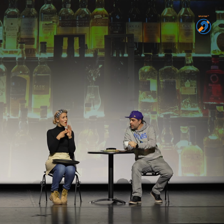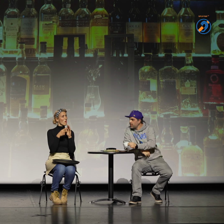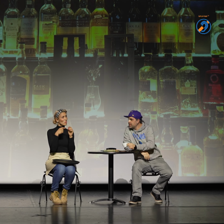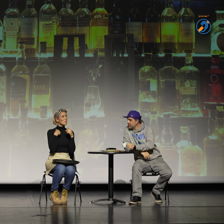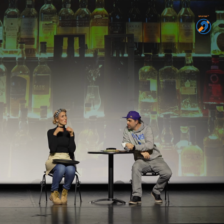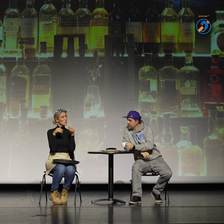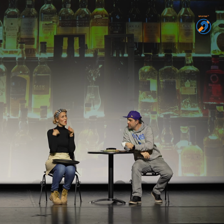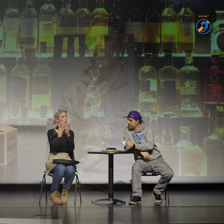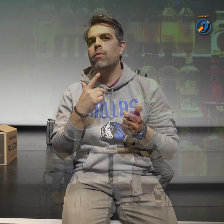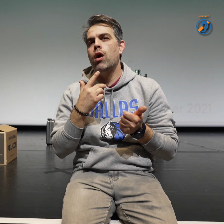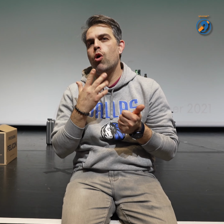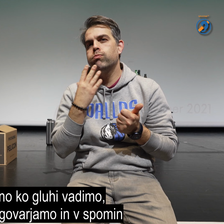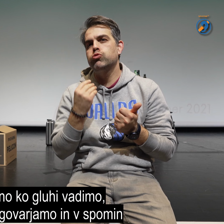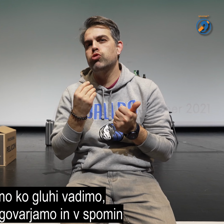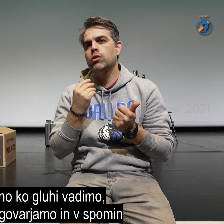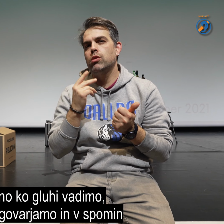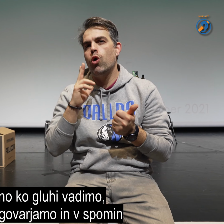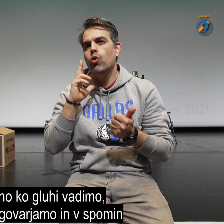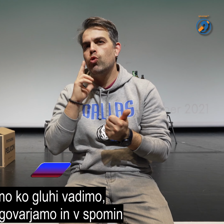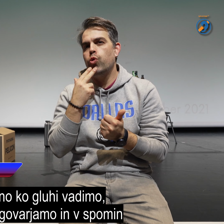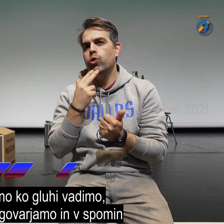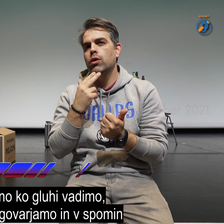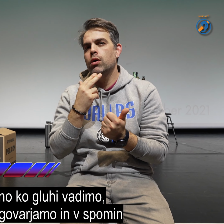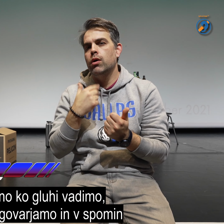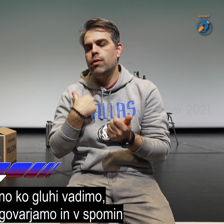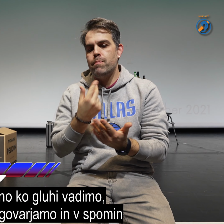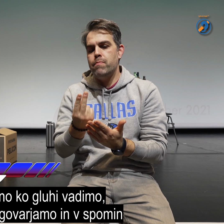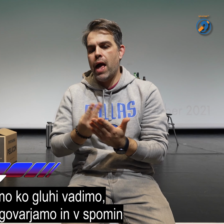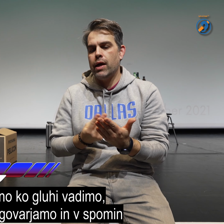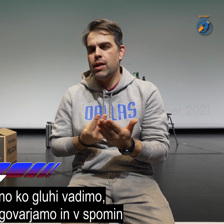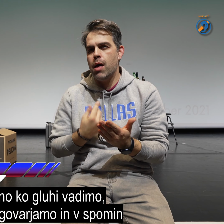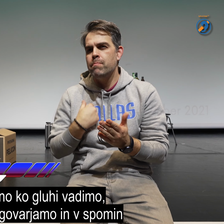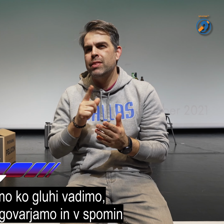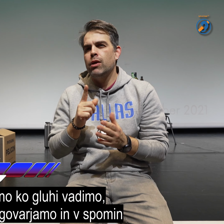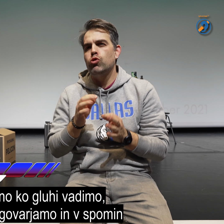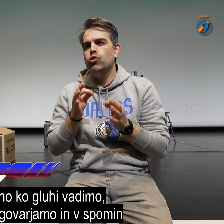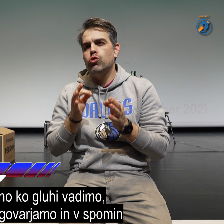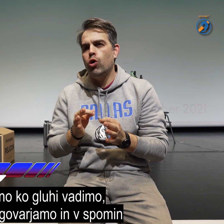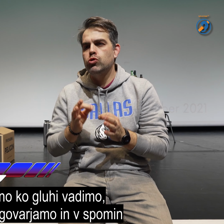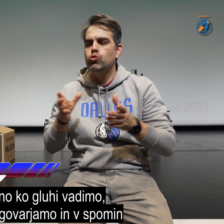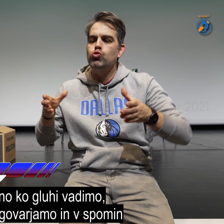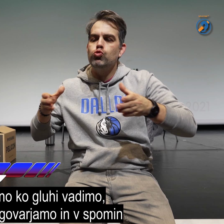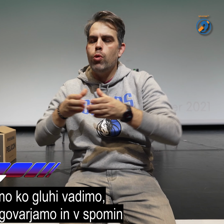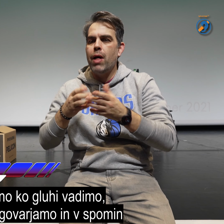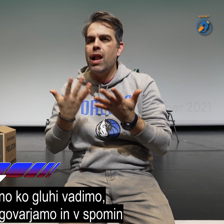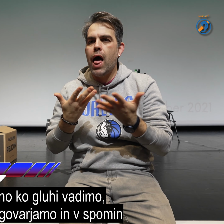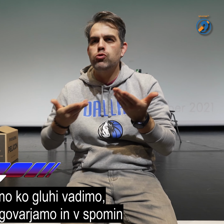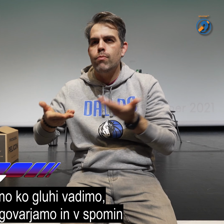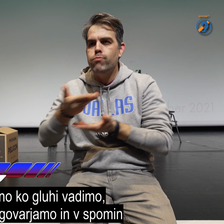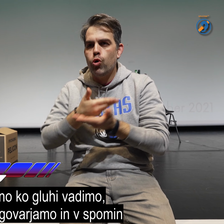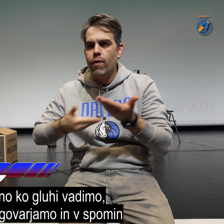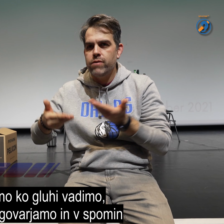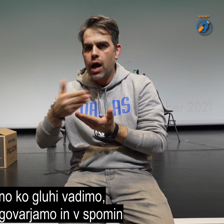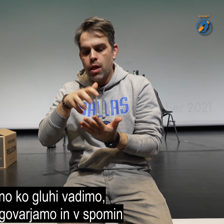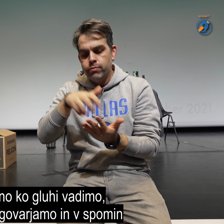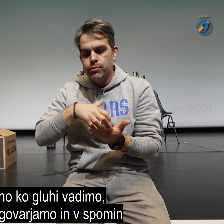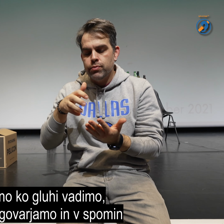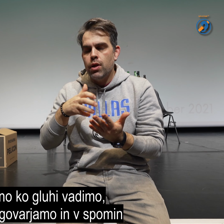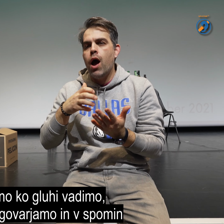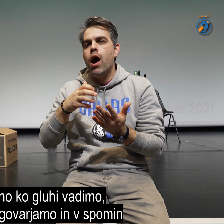To je pomen, da si benja. Običajno, ko gluhi vadimo, gluhi ne